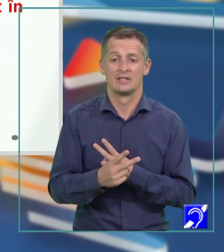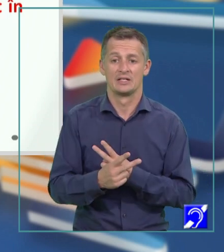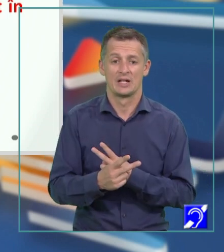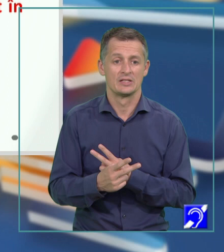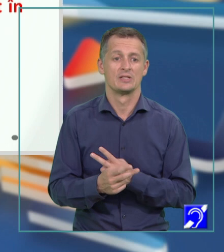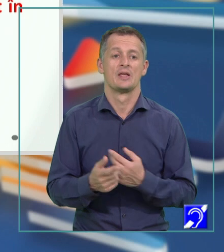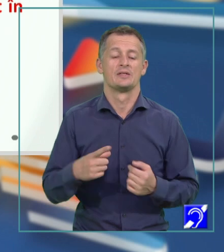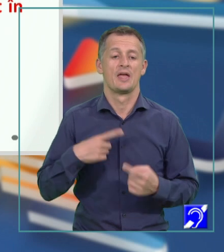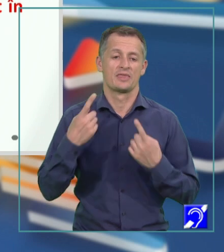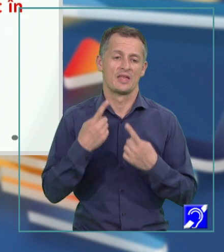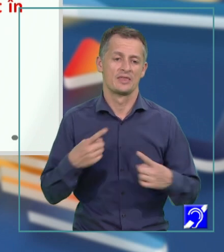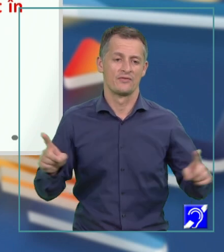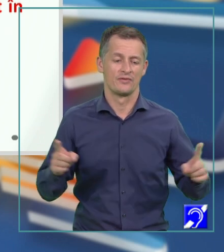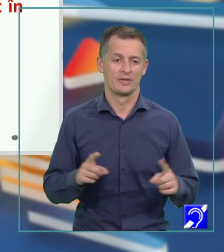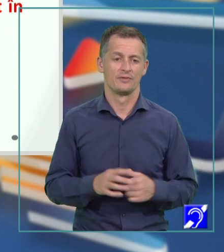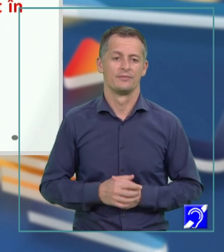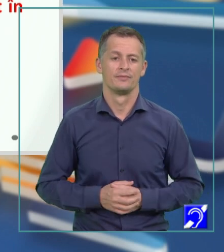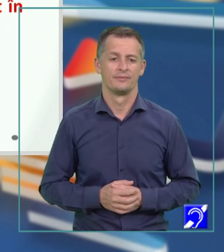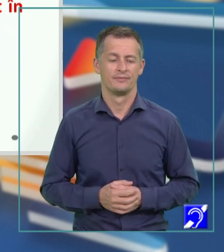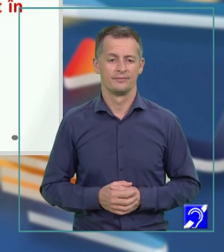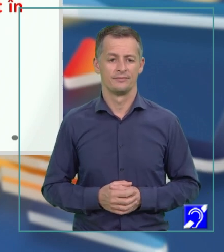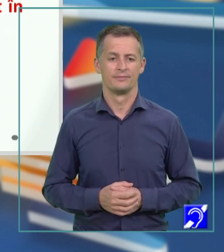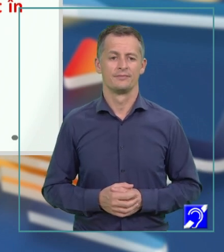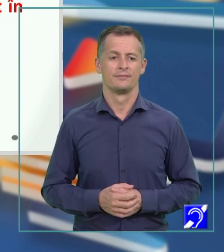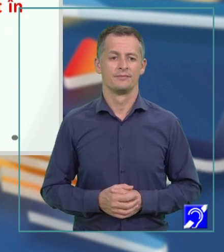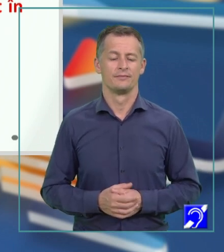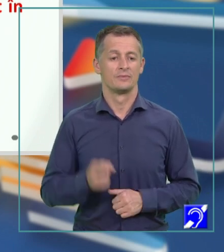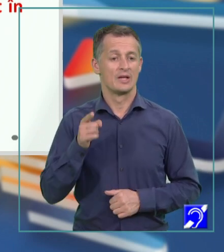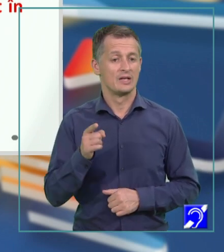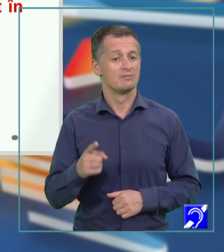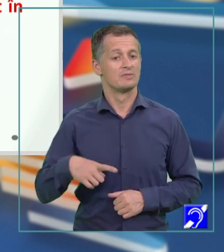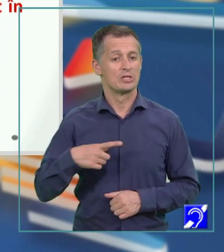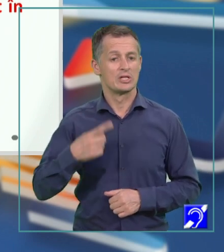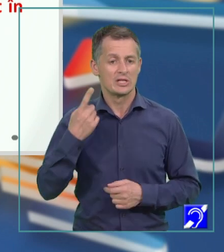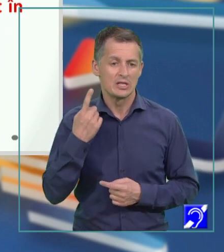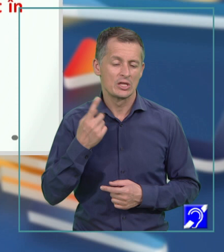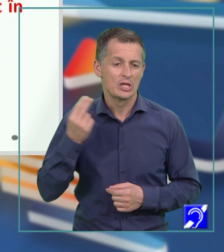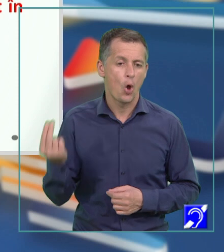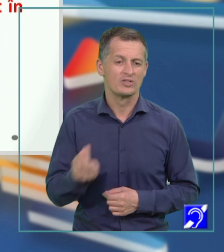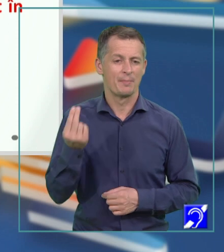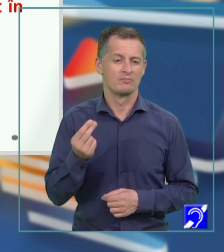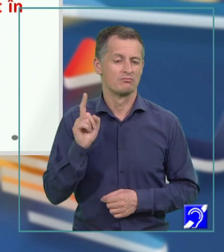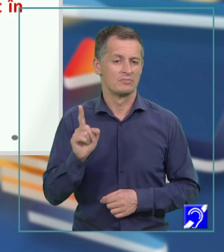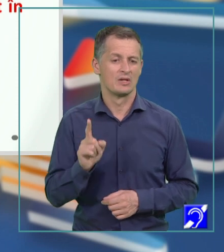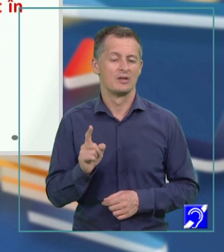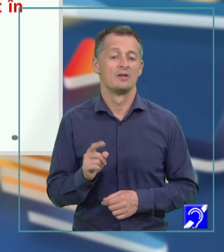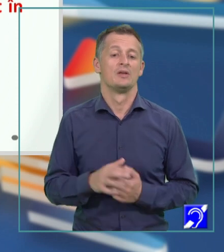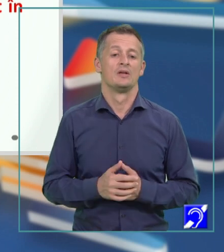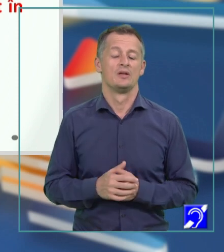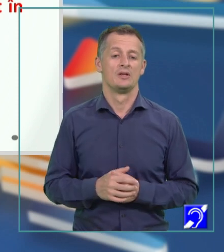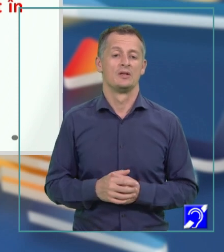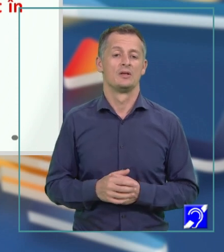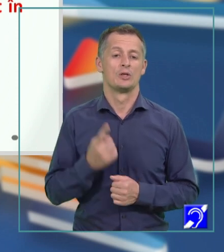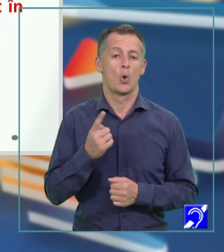căror înțeles este însă foarte diferit. Acestea de regulă se deosebesc printr-un sunet sau două,